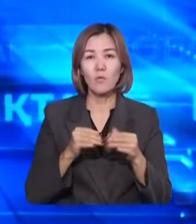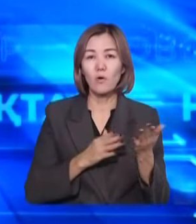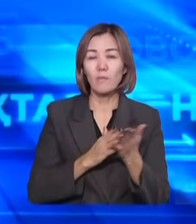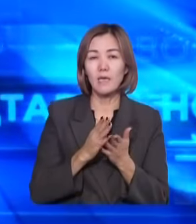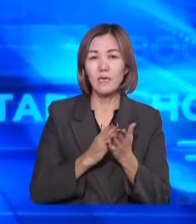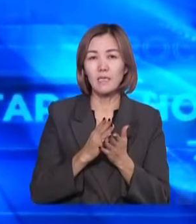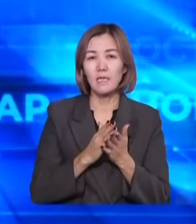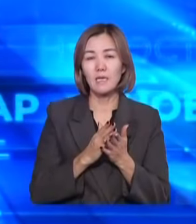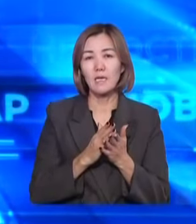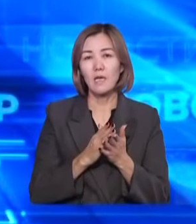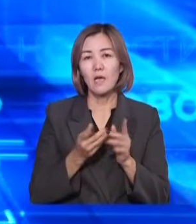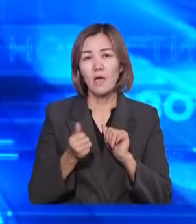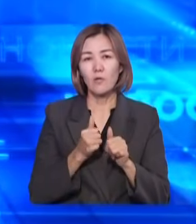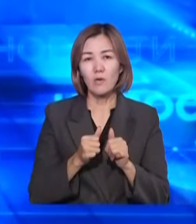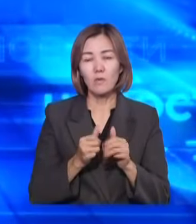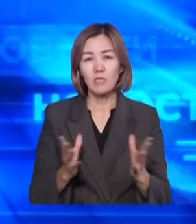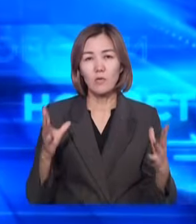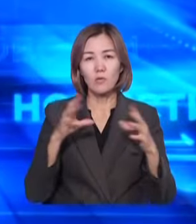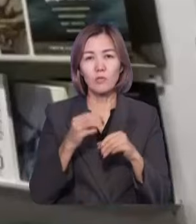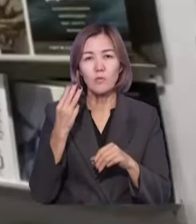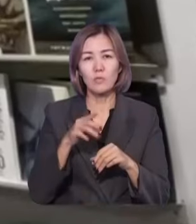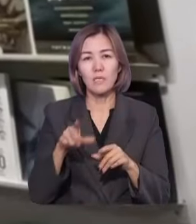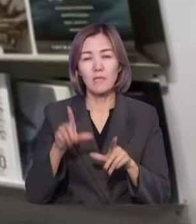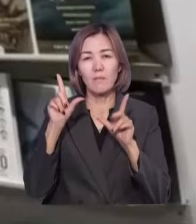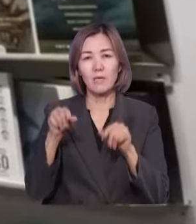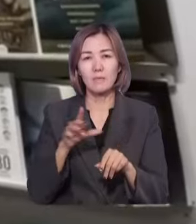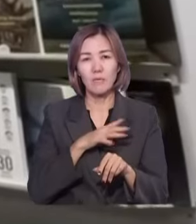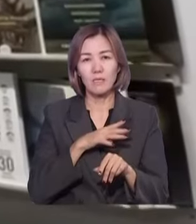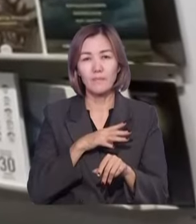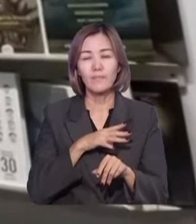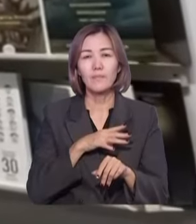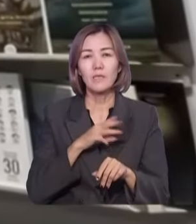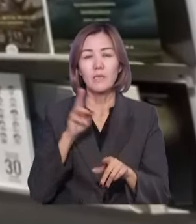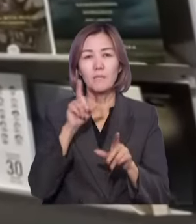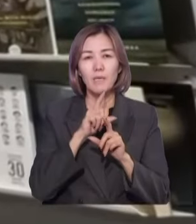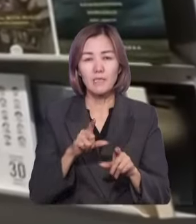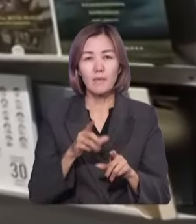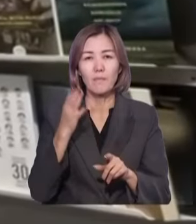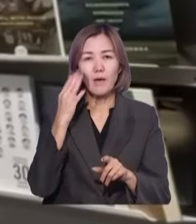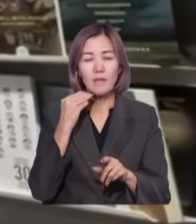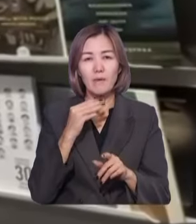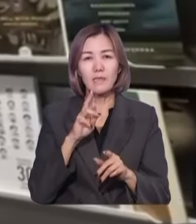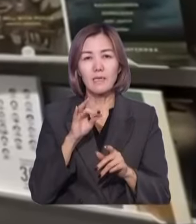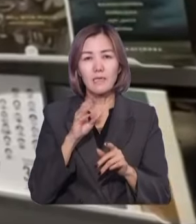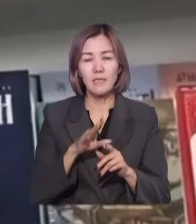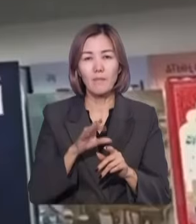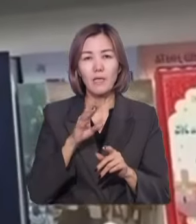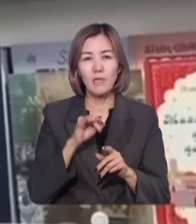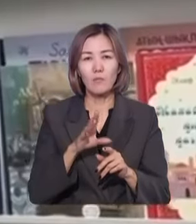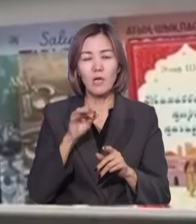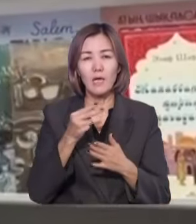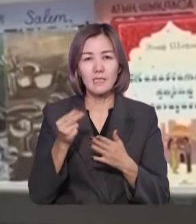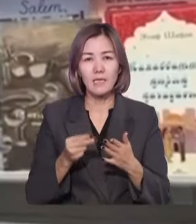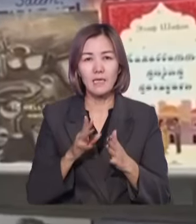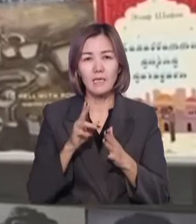қайраткерлері, отандық баспагерлер, аудармашыларды қосалғанда 30-дан астам өкіл қатысып жатыр. Атап айтсақ, мектеп, Алматы кітап, Атамұра, Астана кітап